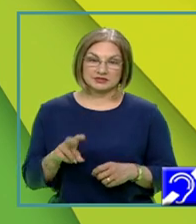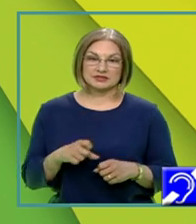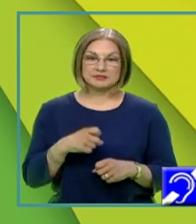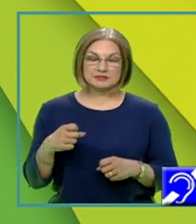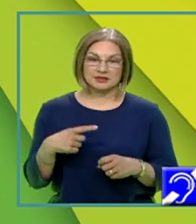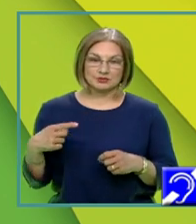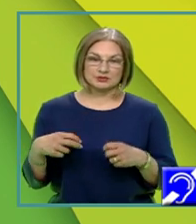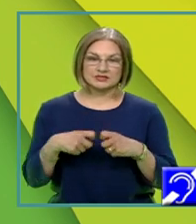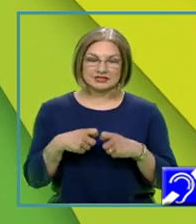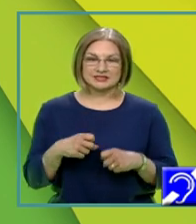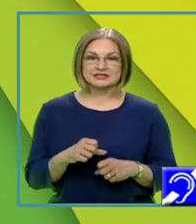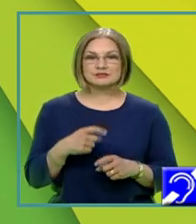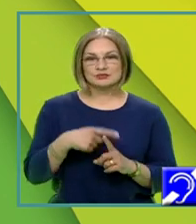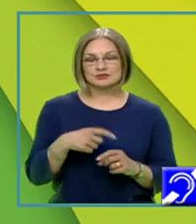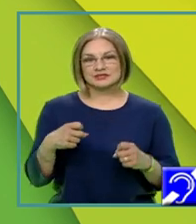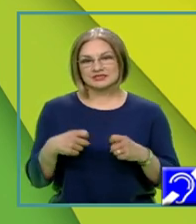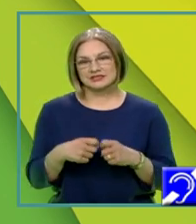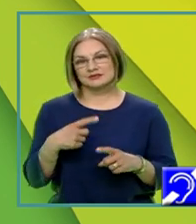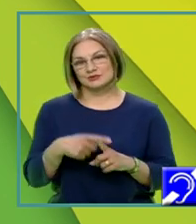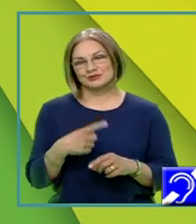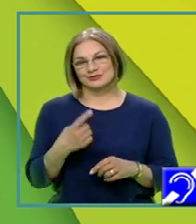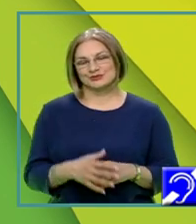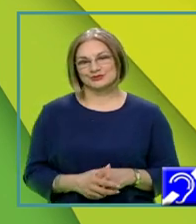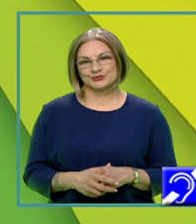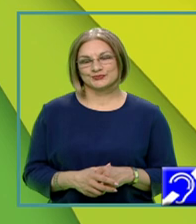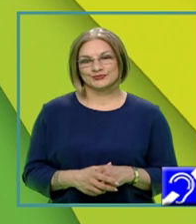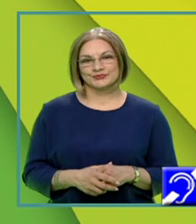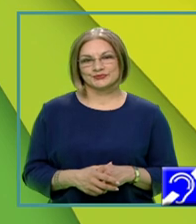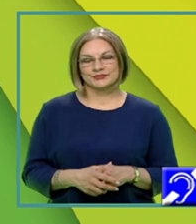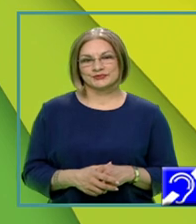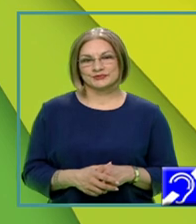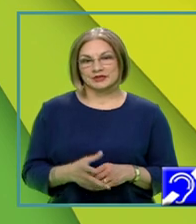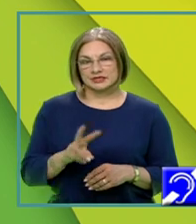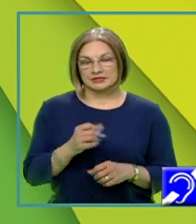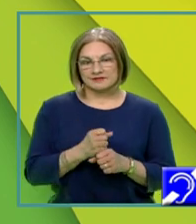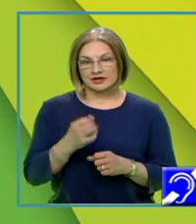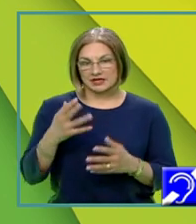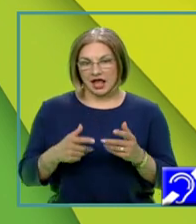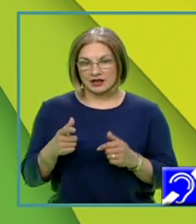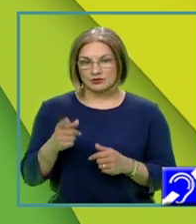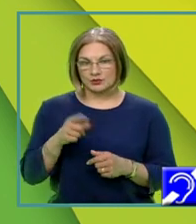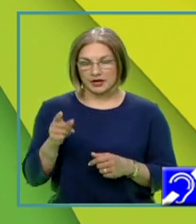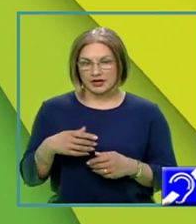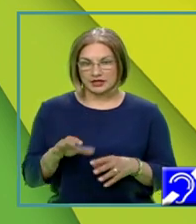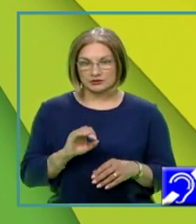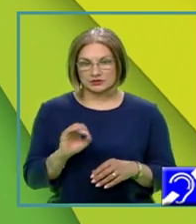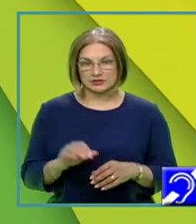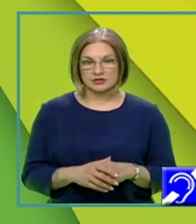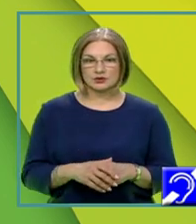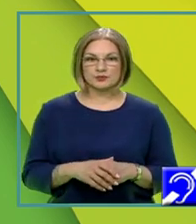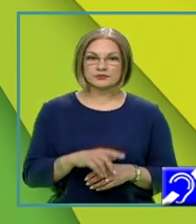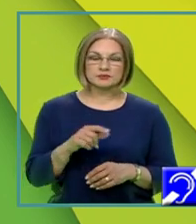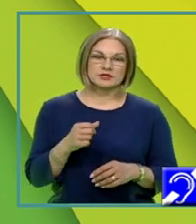x plus x și plus 1 x pătrat minus x pătrat se reduc dau 0 minus x